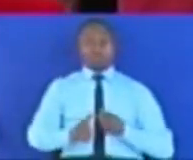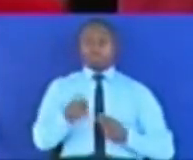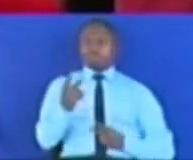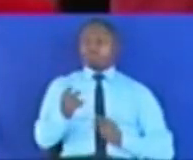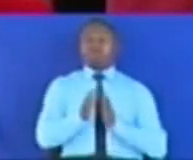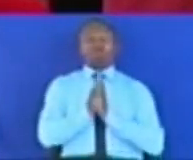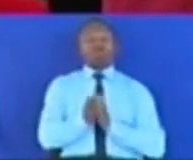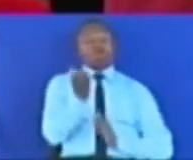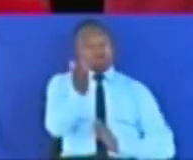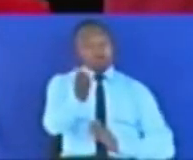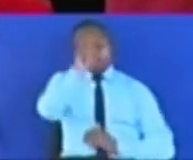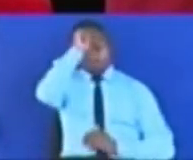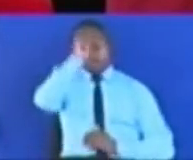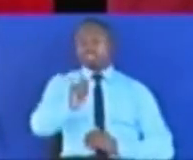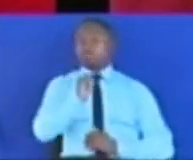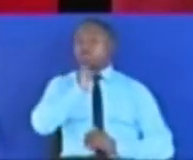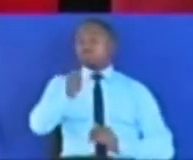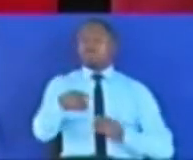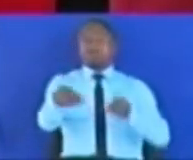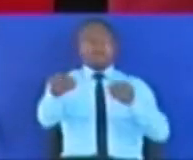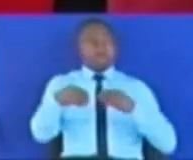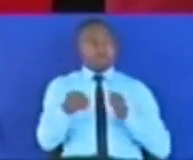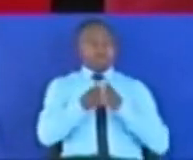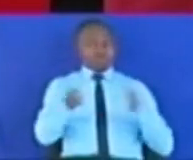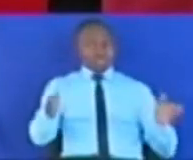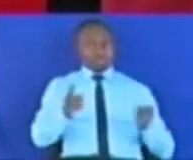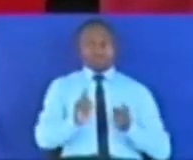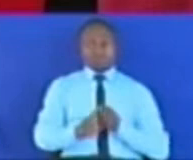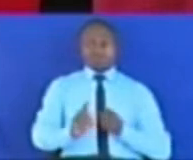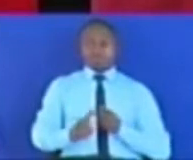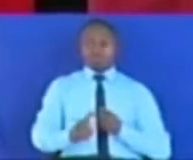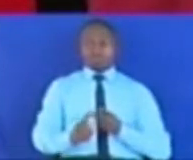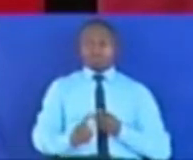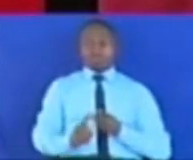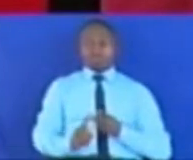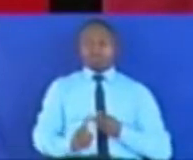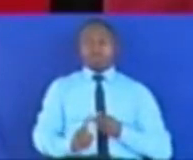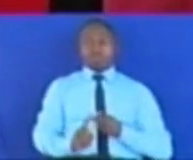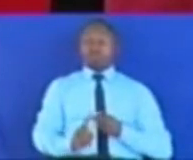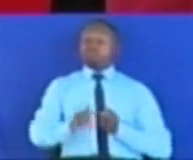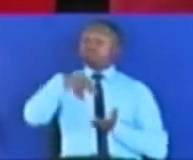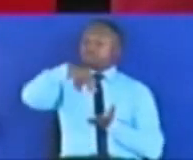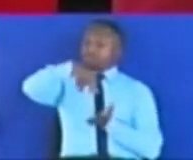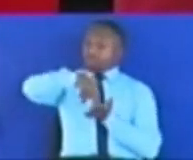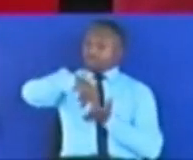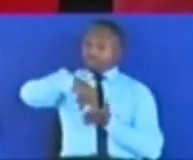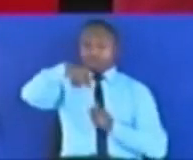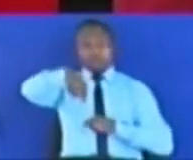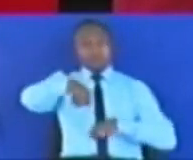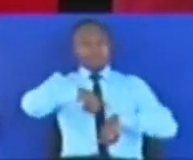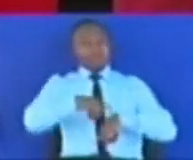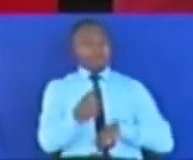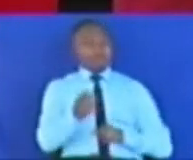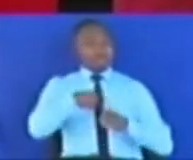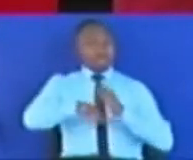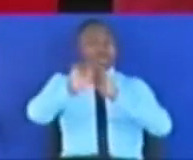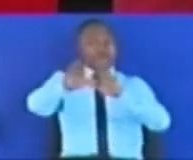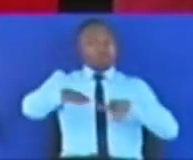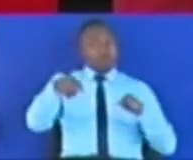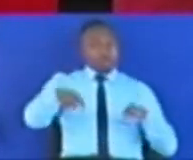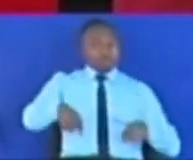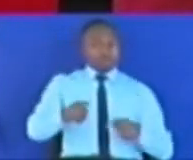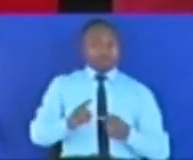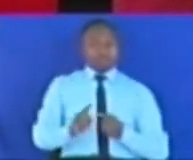wewe mheshimiwa speaker kwa kunipa nafasi hii muhimu na adhimu kwangu kwa kuweza kusimama kwa mara ya kwanza katika bunge lako